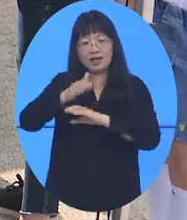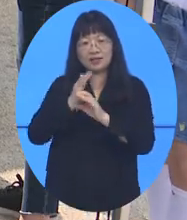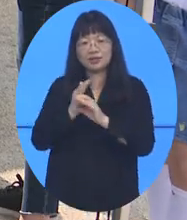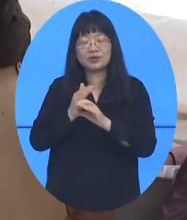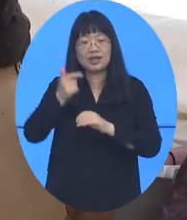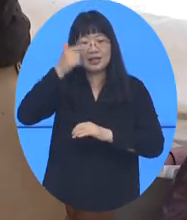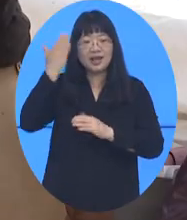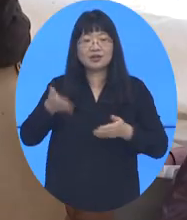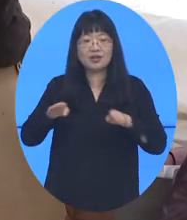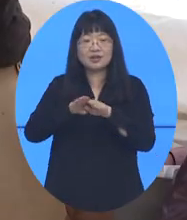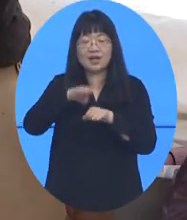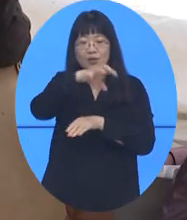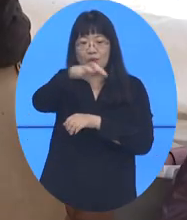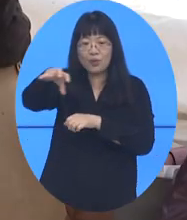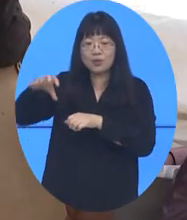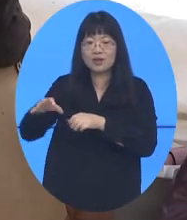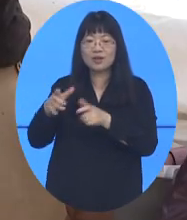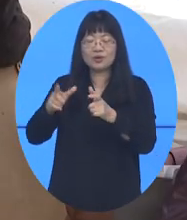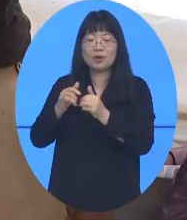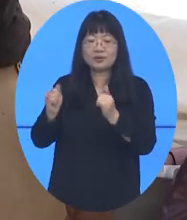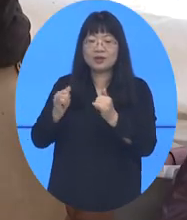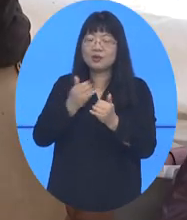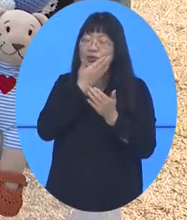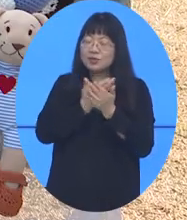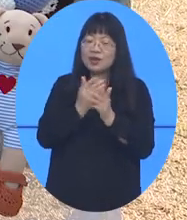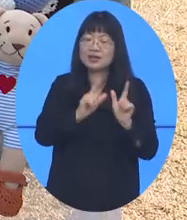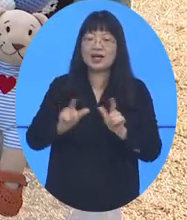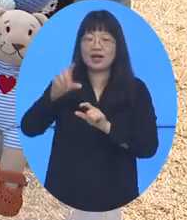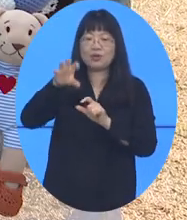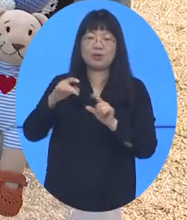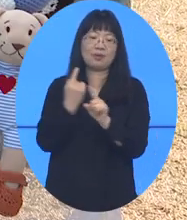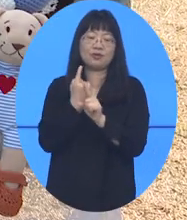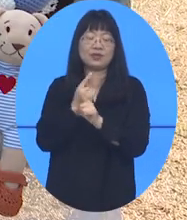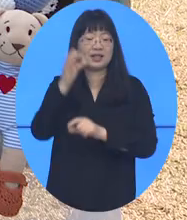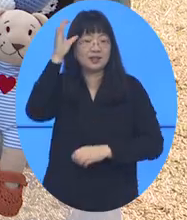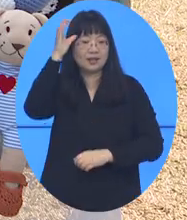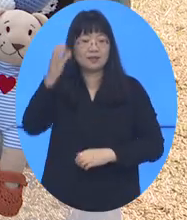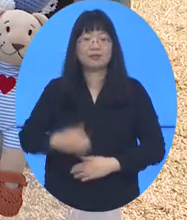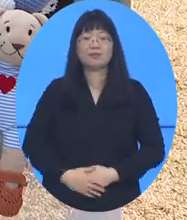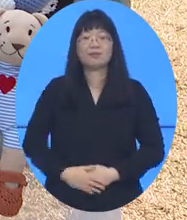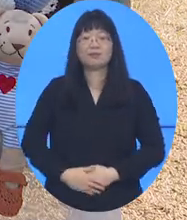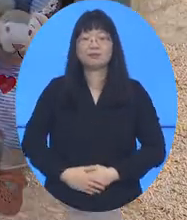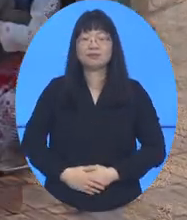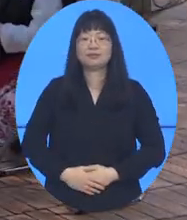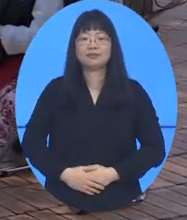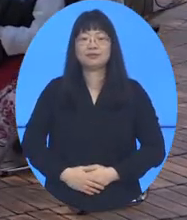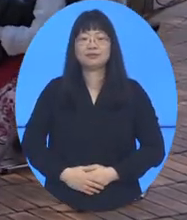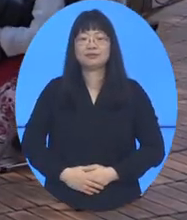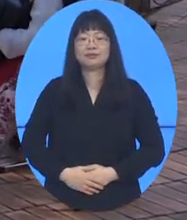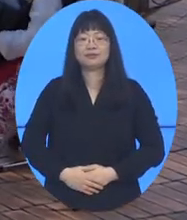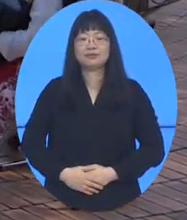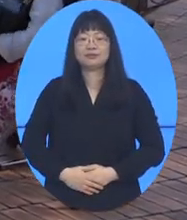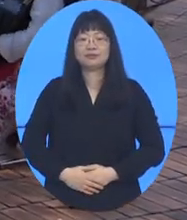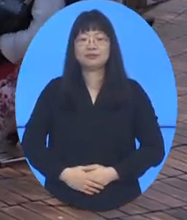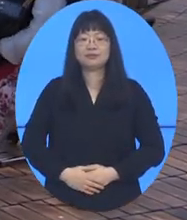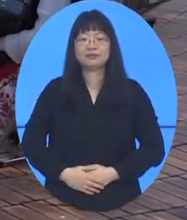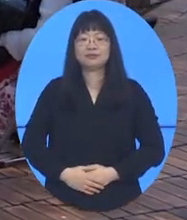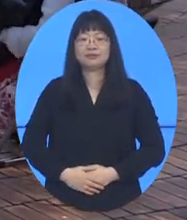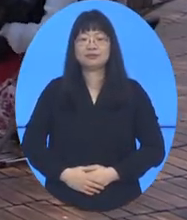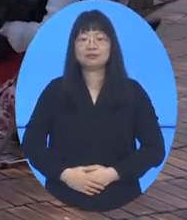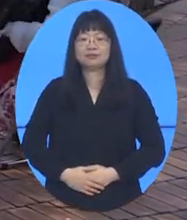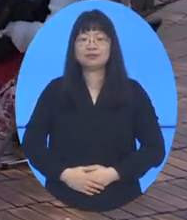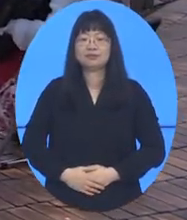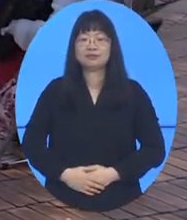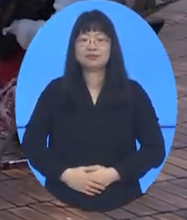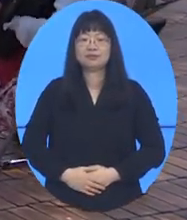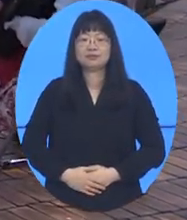방침입니다. 예청사 일원이 조금씩 도민의 소중한 생활터전으로 가꾸어지길 기대해봅니다. 경기지TV 이슬비입니다.